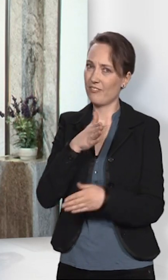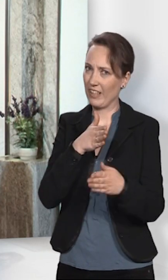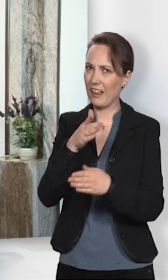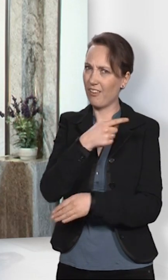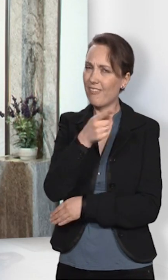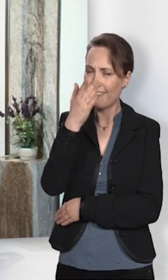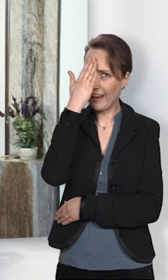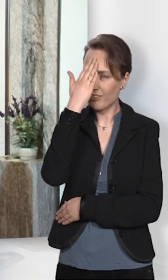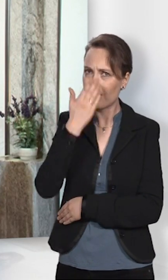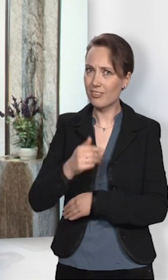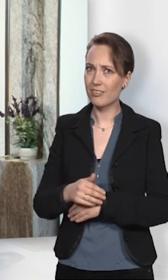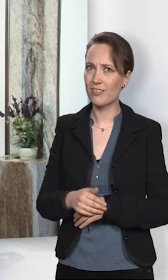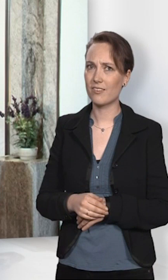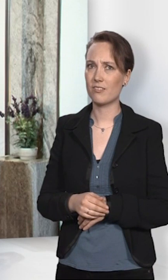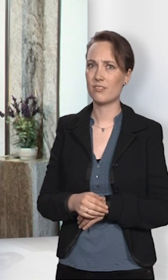ihr.